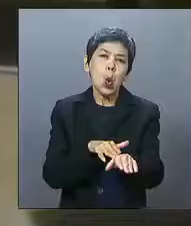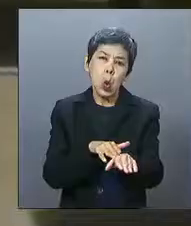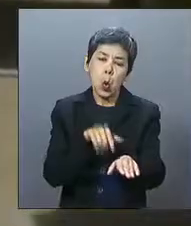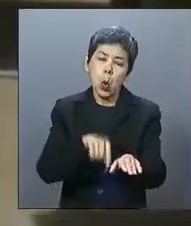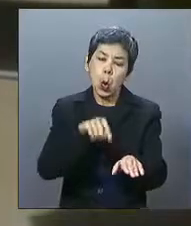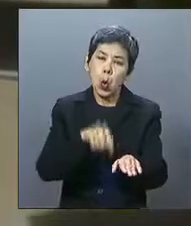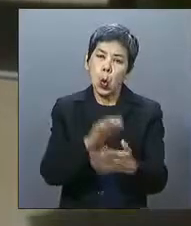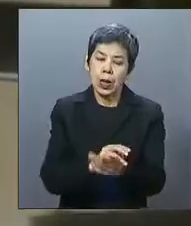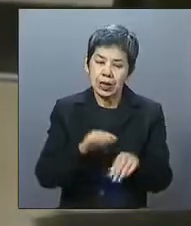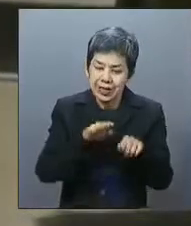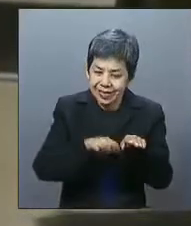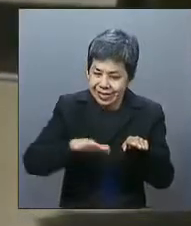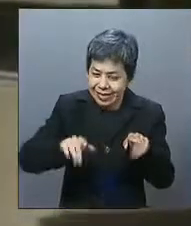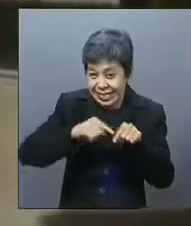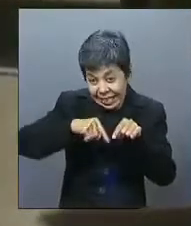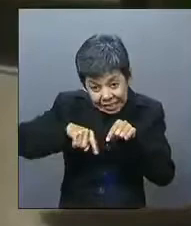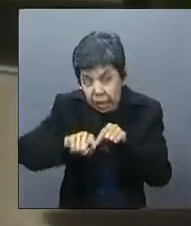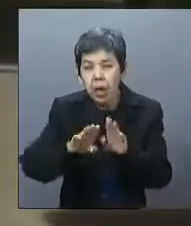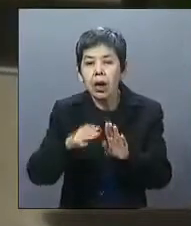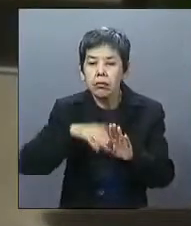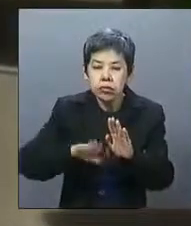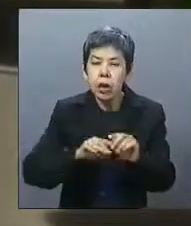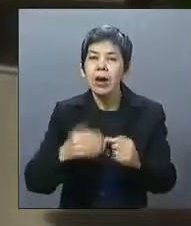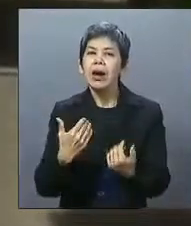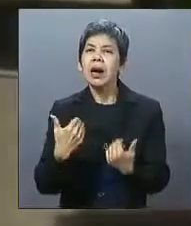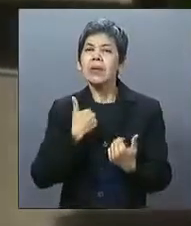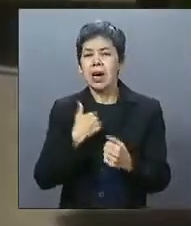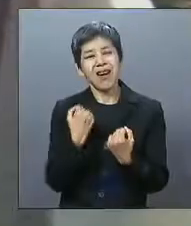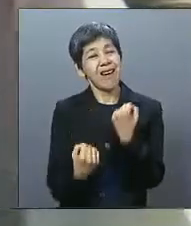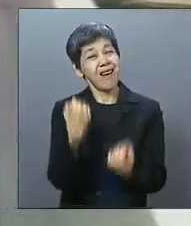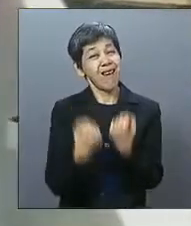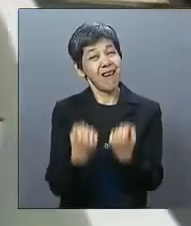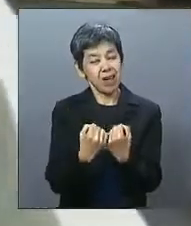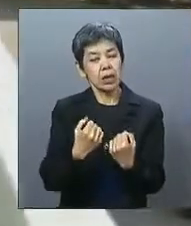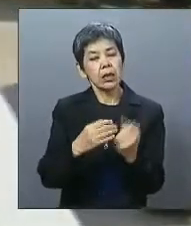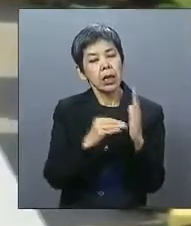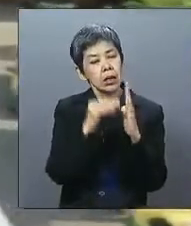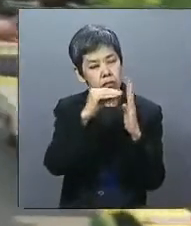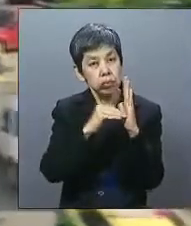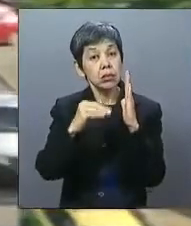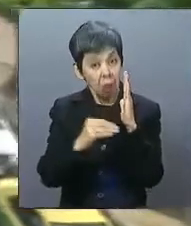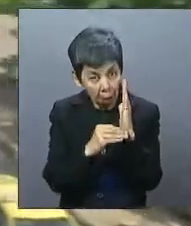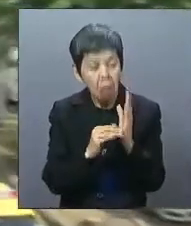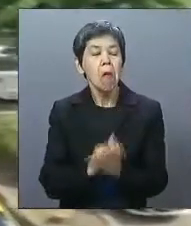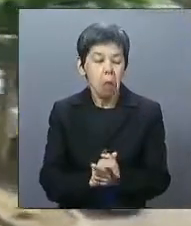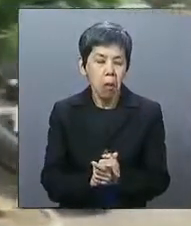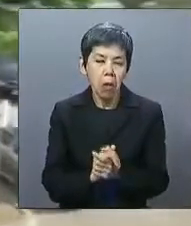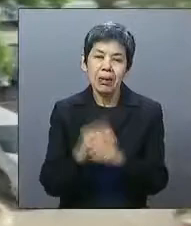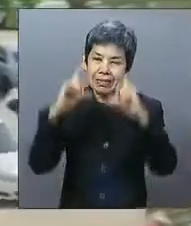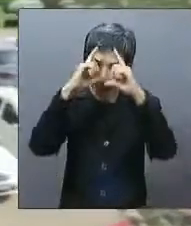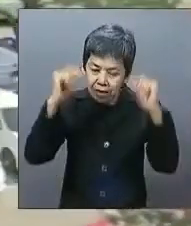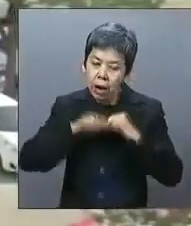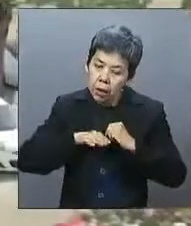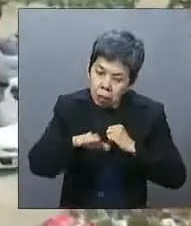ที่ชานชาลาจนไปถึงประตูทางเข้าออกเนื่องจากปริมาณรถที่จะเดินทางออกจากต่างจังหวัดนะครับแล้วก็รถแท็กซี่มารับผู้โดยส